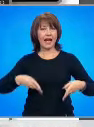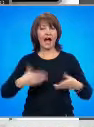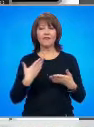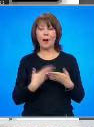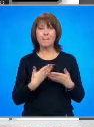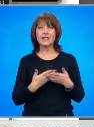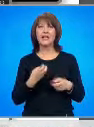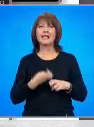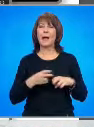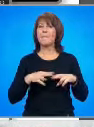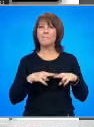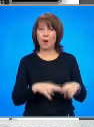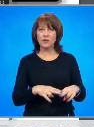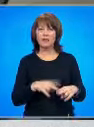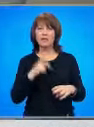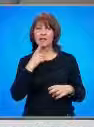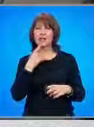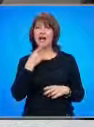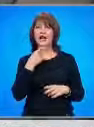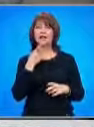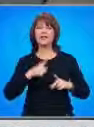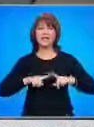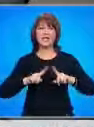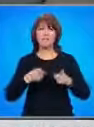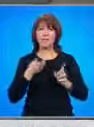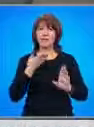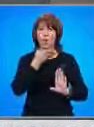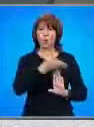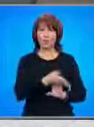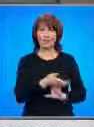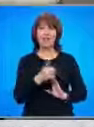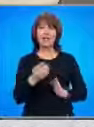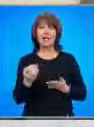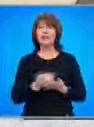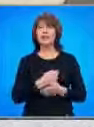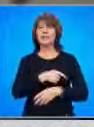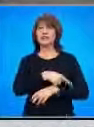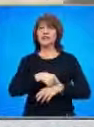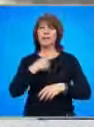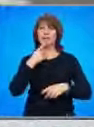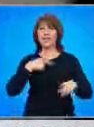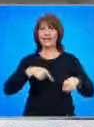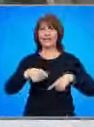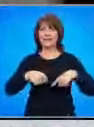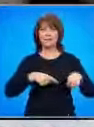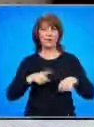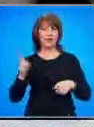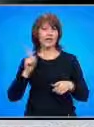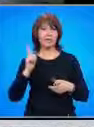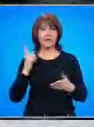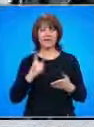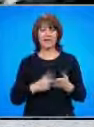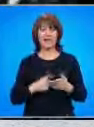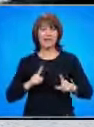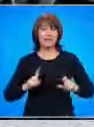болница и да заявят, че ще закарат спешния пациент в нея. Така ще се спести времето за транспорт и няма да се налага спешните